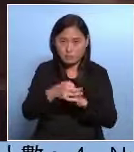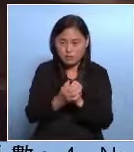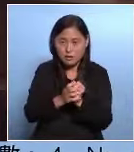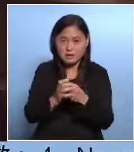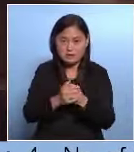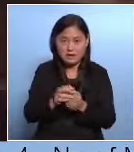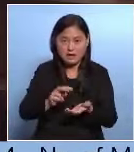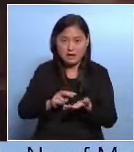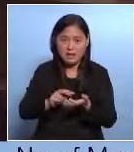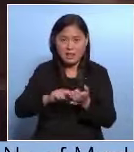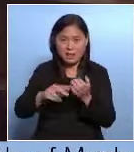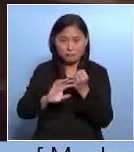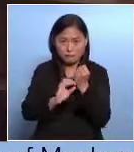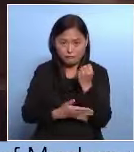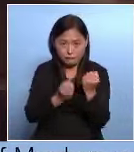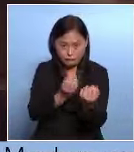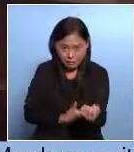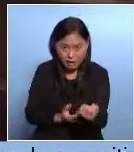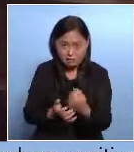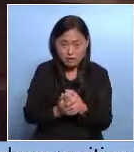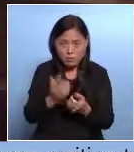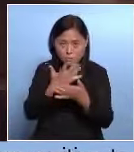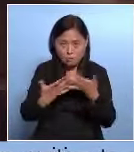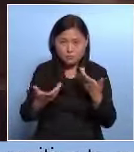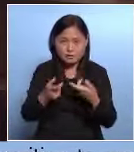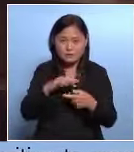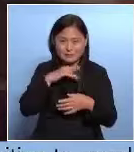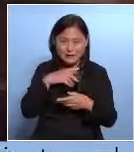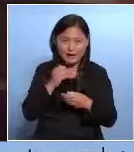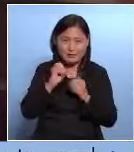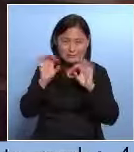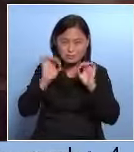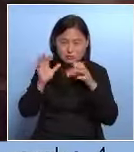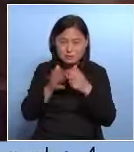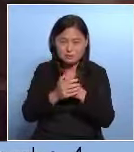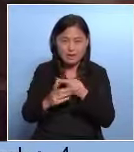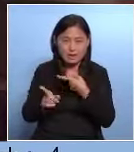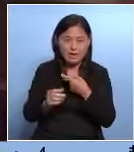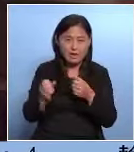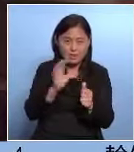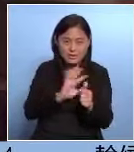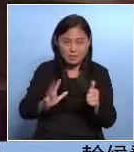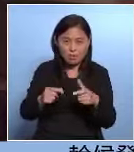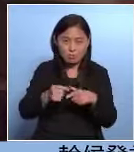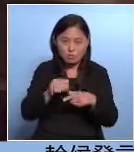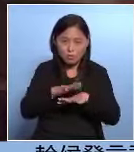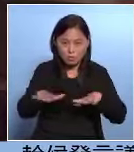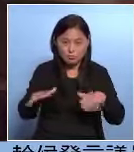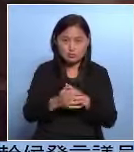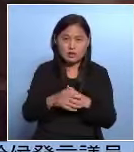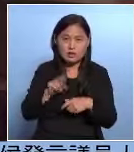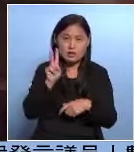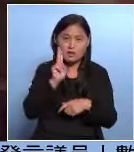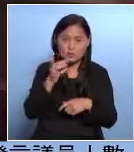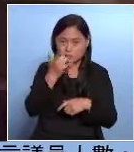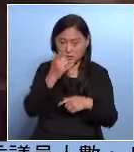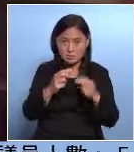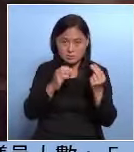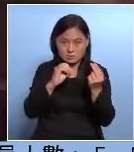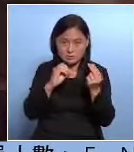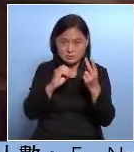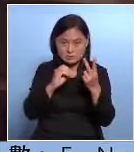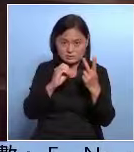經立法打擊在網上發布虛假和危害公共安全的訊息，例如德國在2017